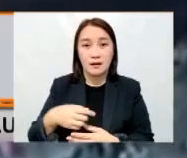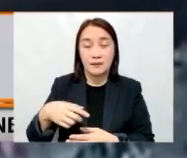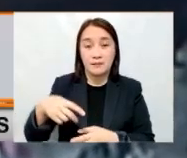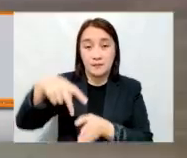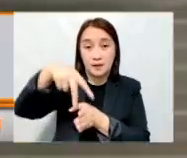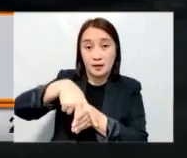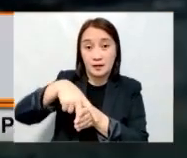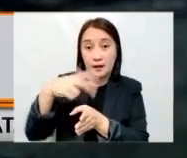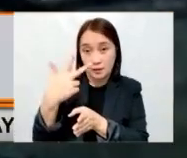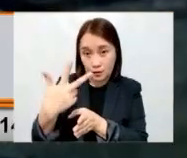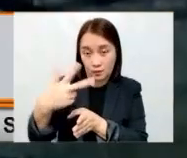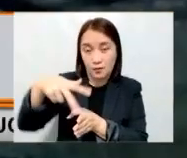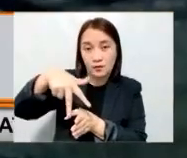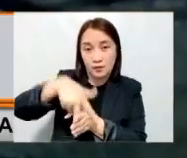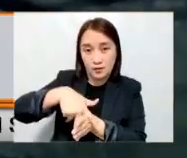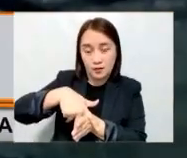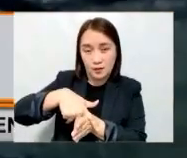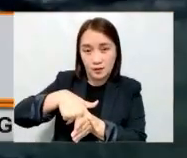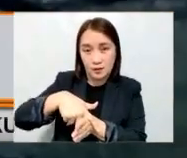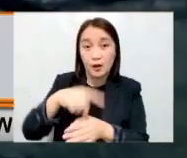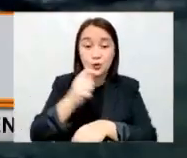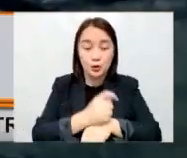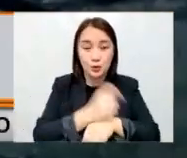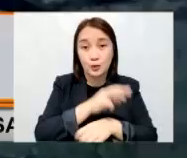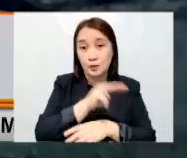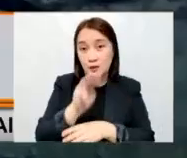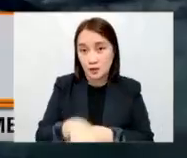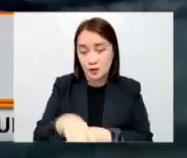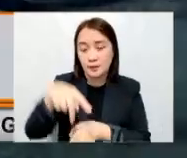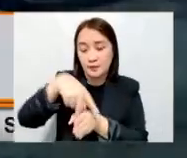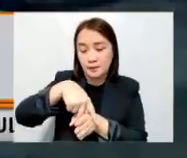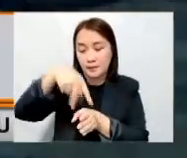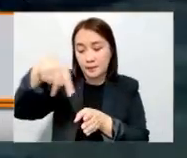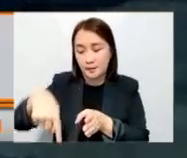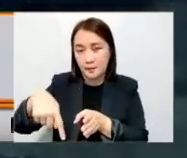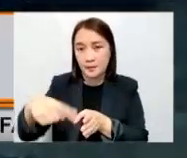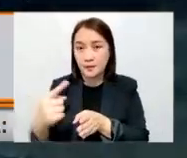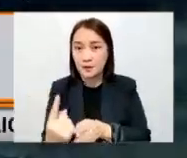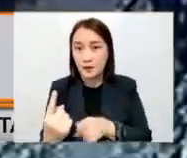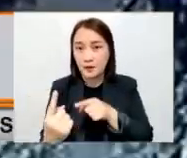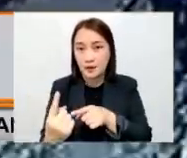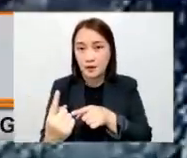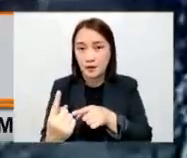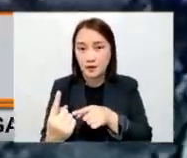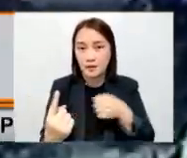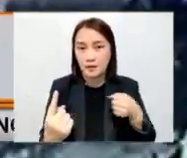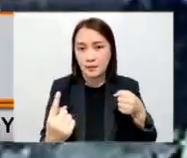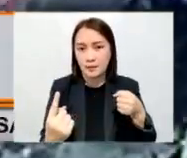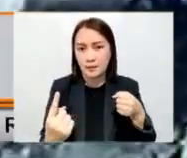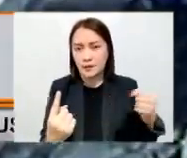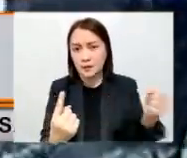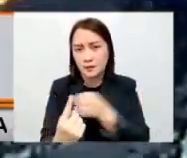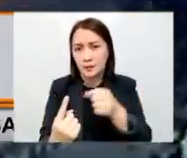Maynila. Maya-maya pa bumaba na ang angkas nito at binatukan ang lalaking nasa harap ng rider. Sunod na ring lumapit